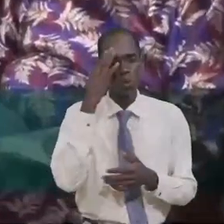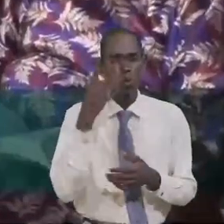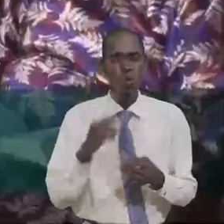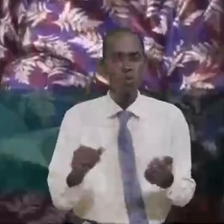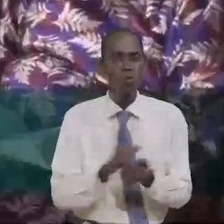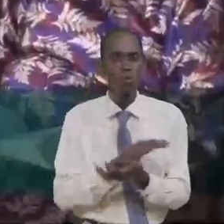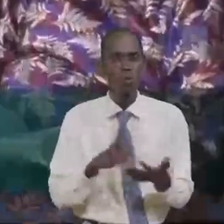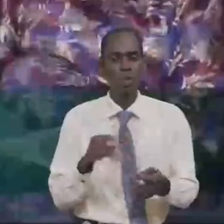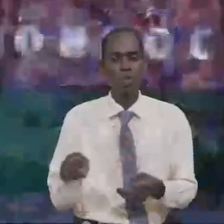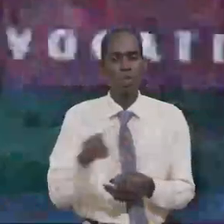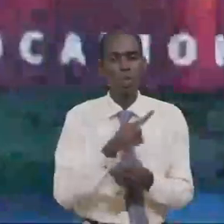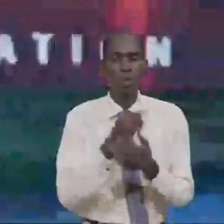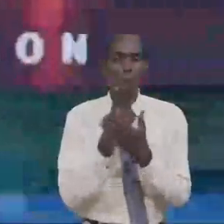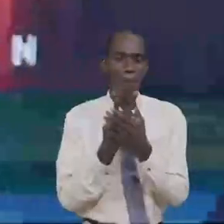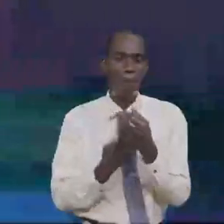deuxième